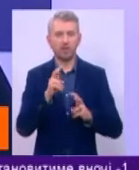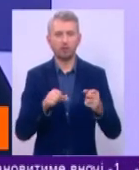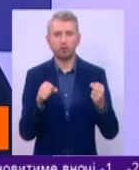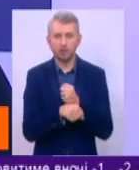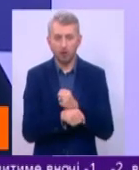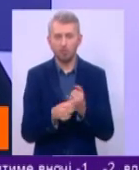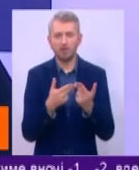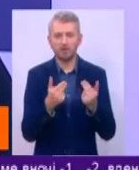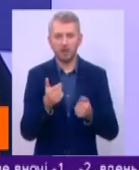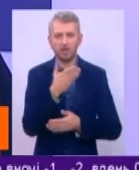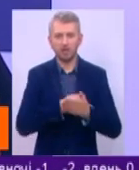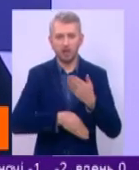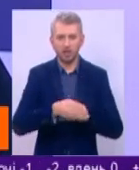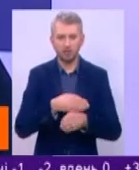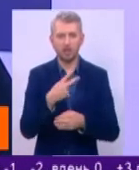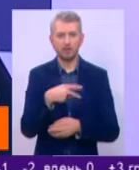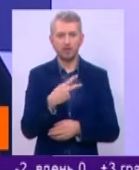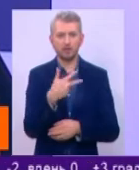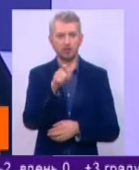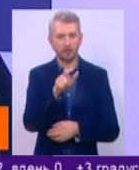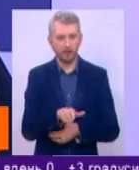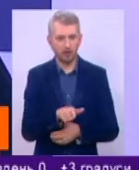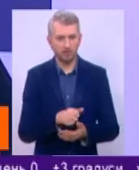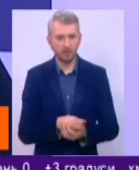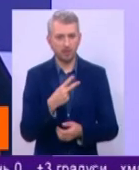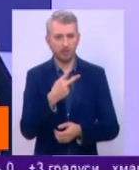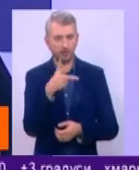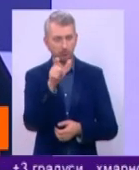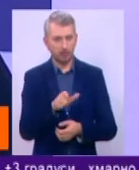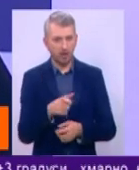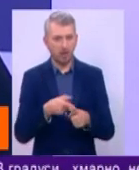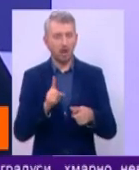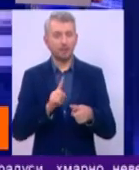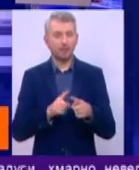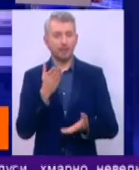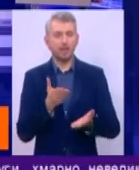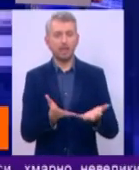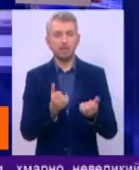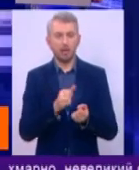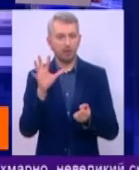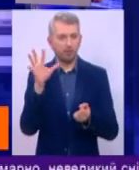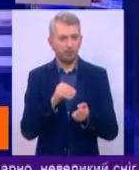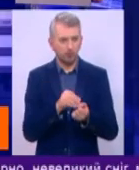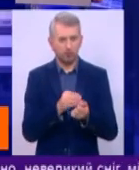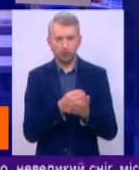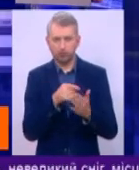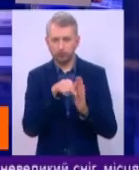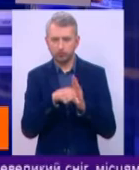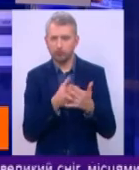и признали инвалидами 23 человека. 23 человека. То есть, если брать всю структуру инвалидности,